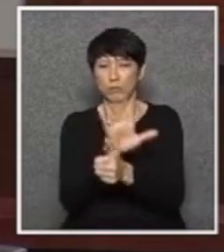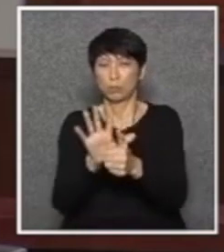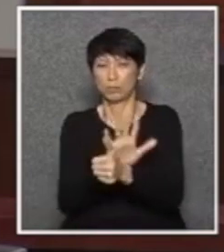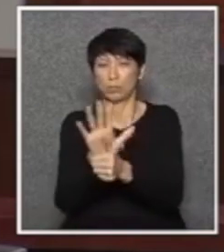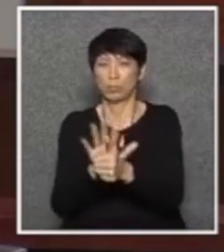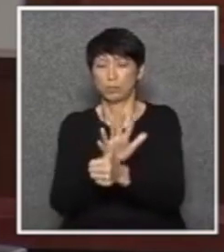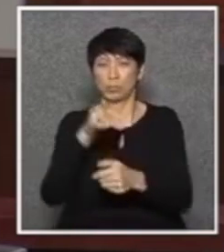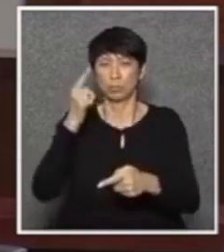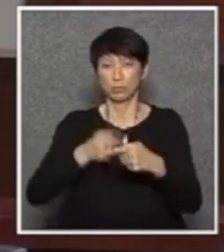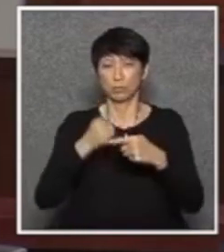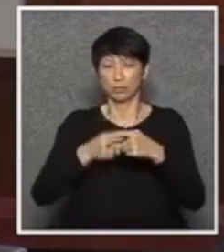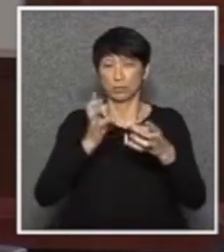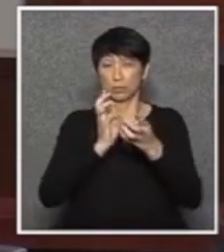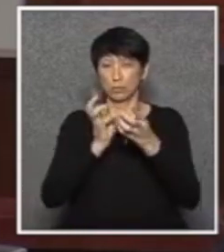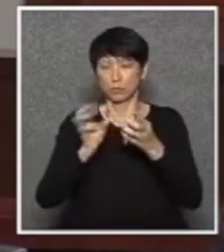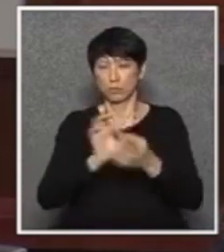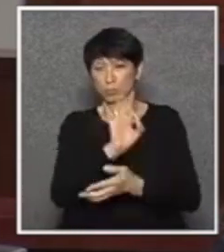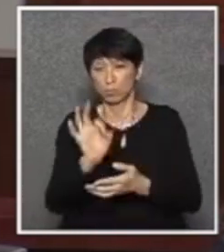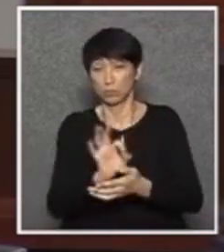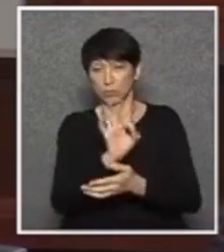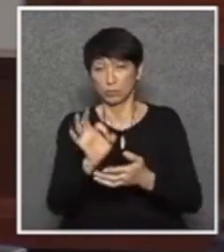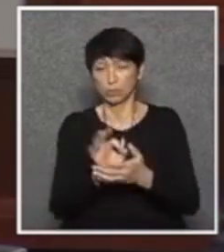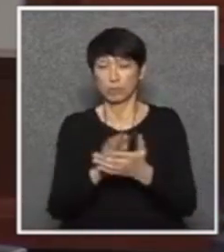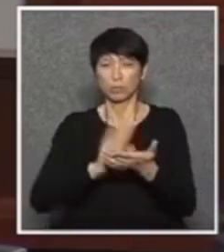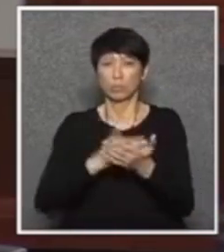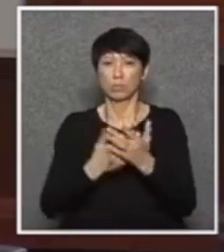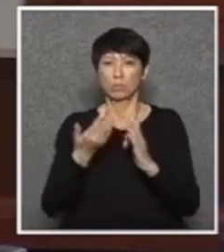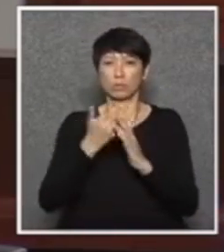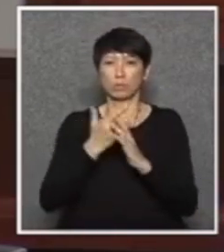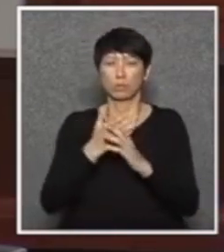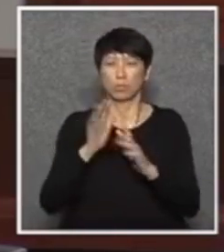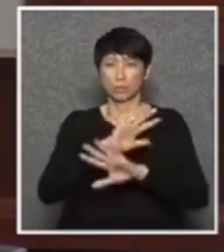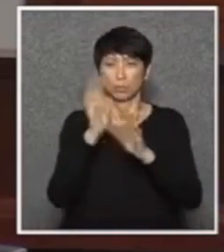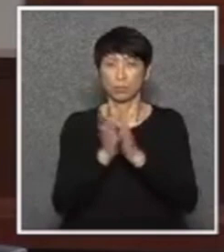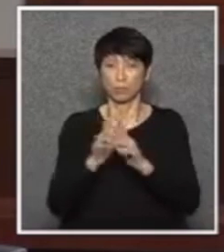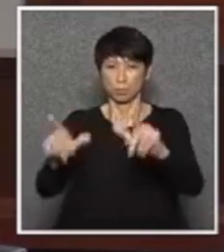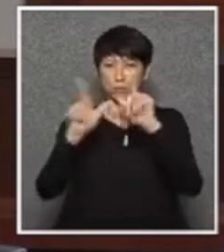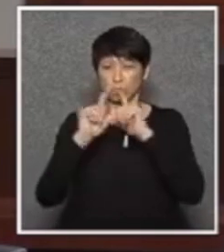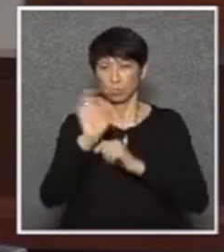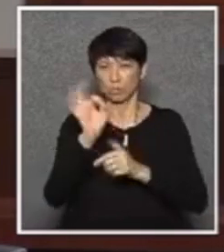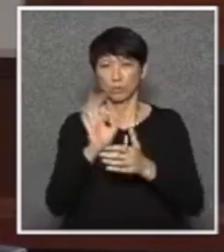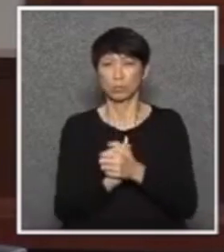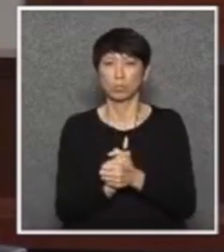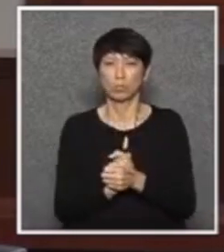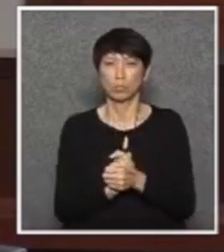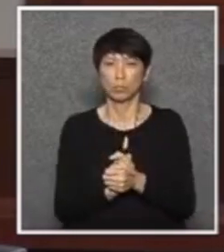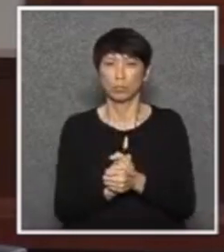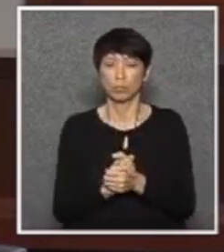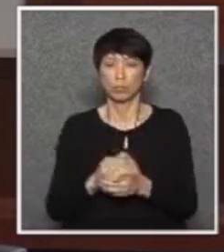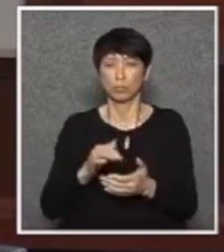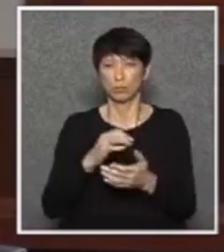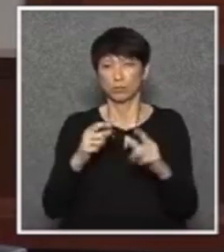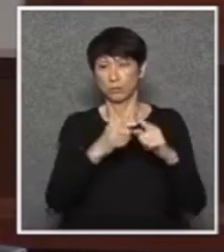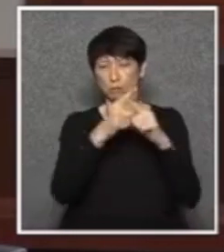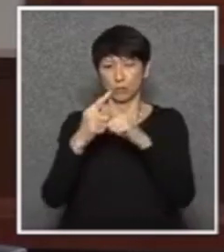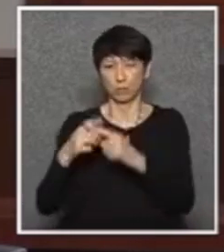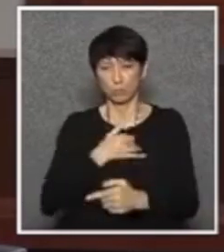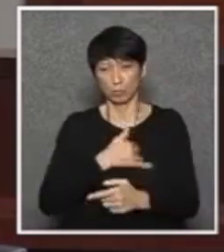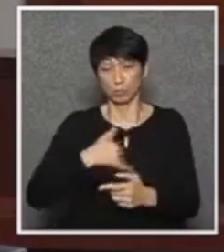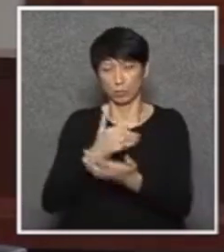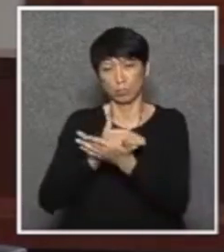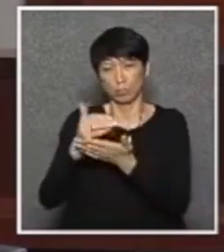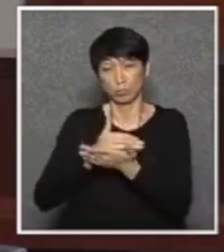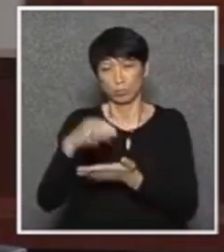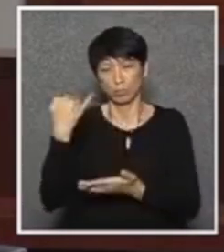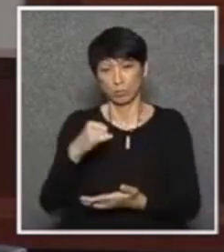憑實據的揣測，但是特區政府就不作任何的回應來釋除公眾的疑慮，令人不得不